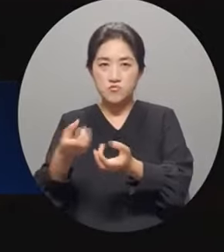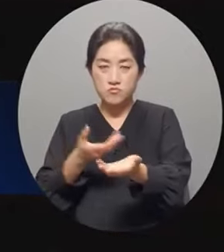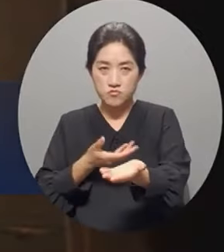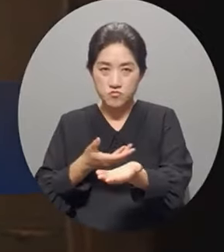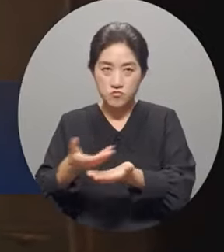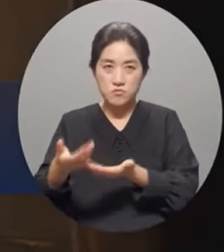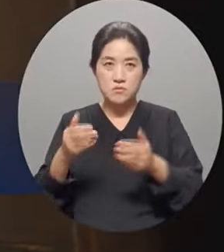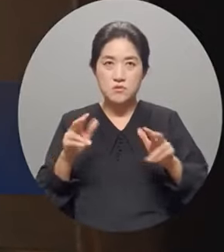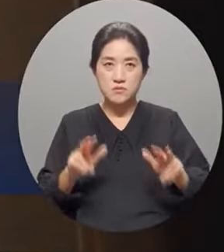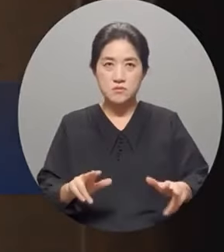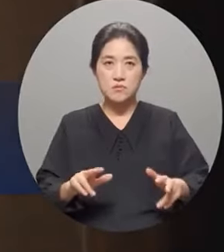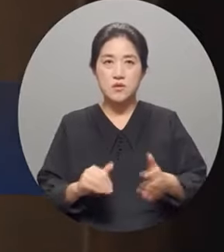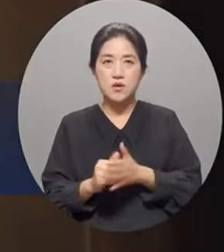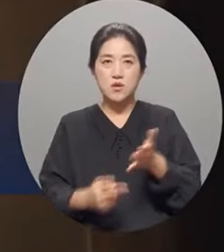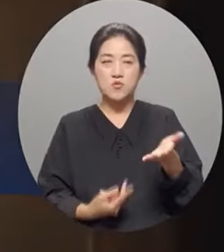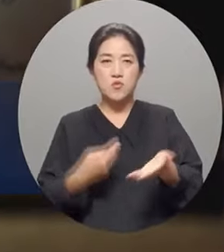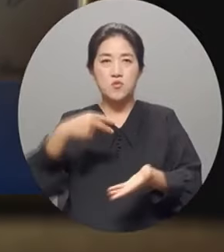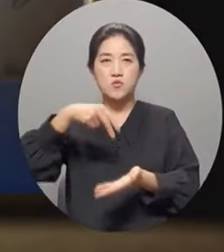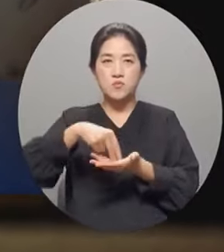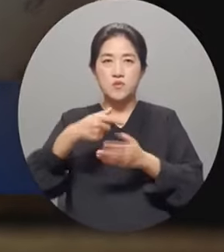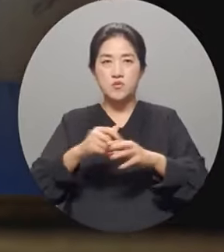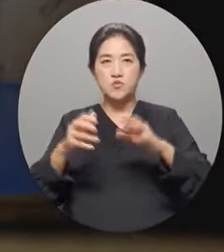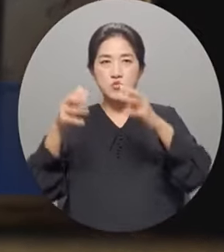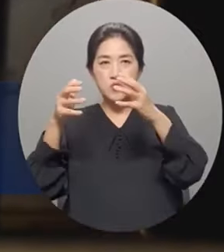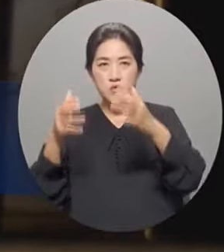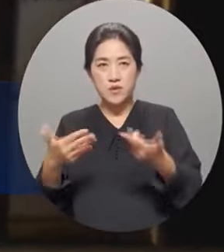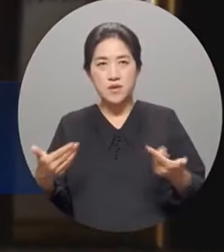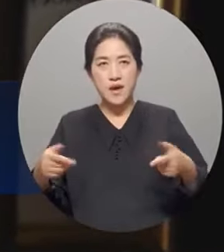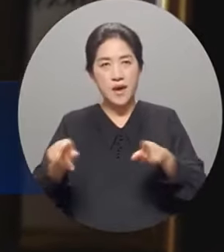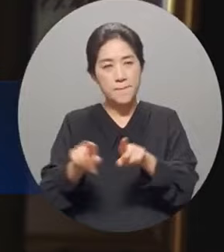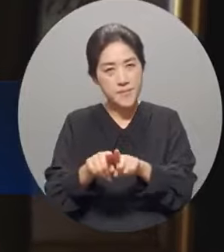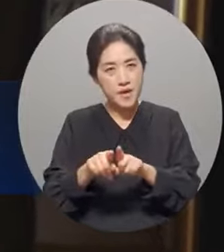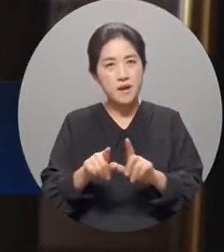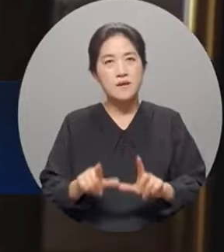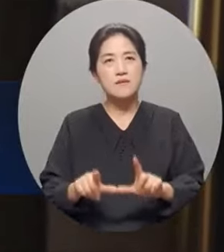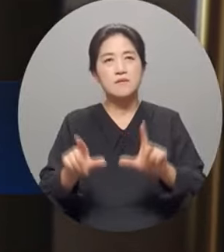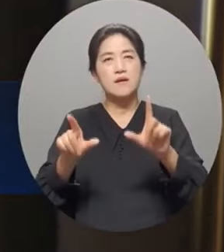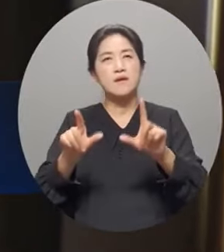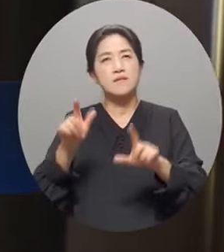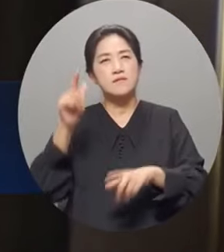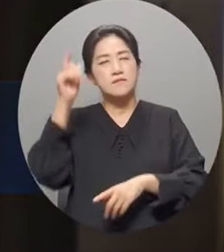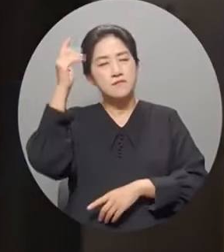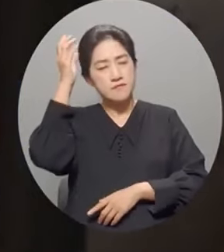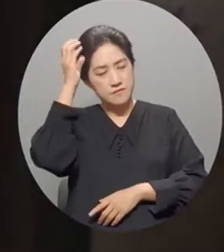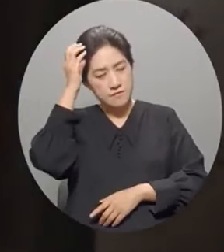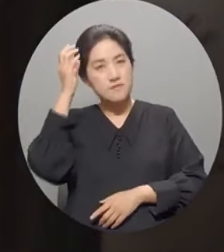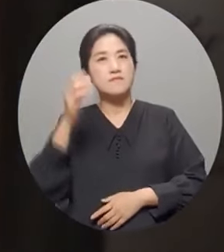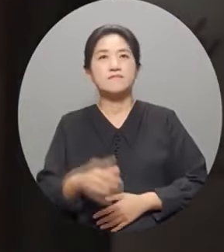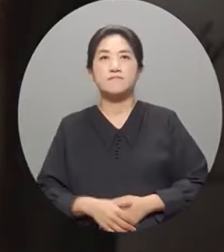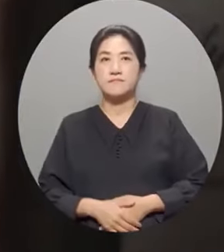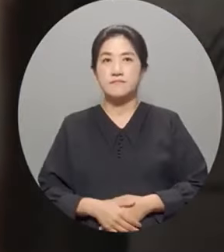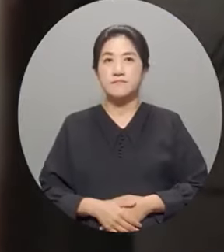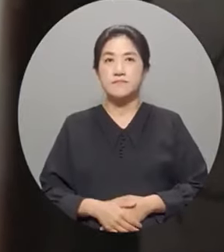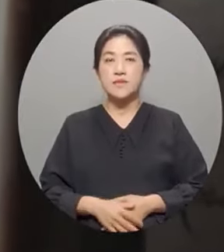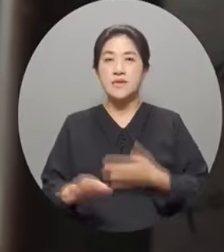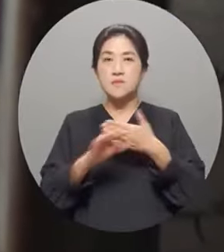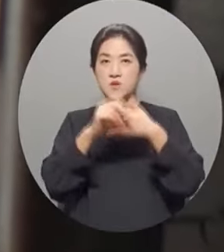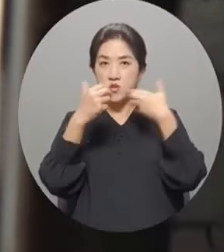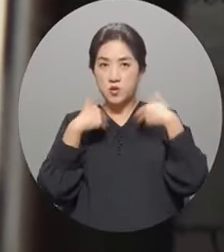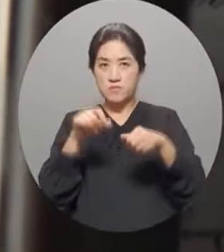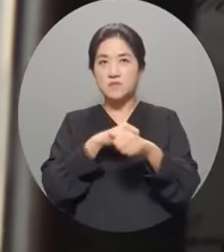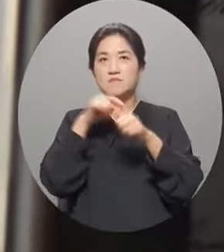순간에도 독립된 조국에서 함께할 날을 생각합니다. 임시정부